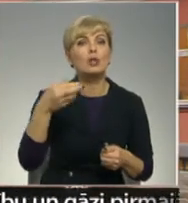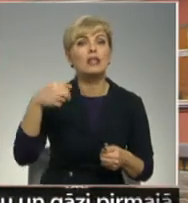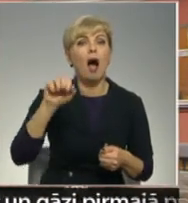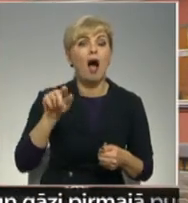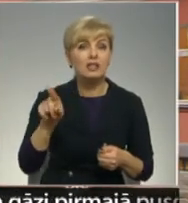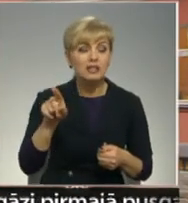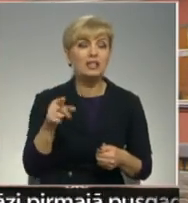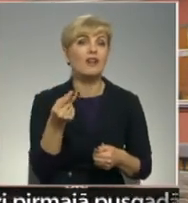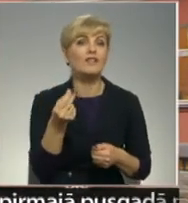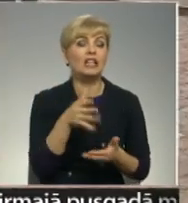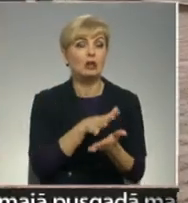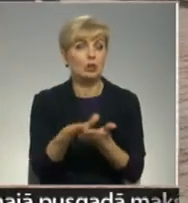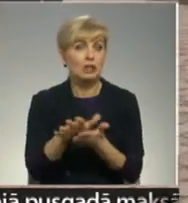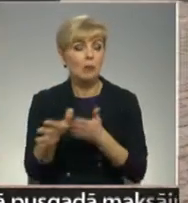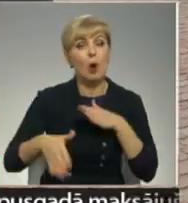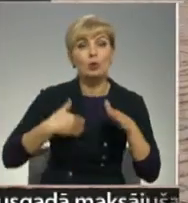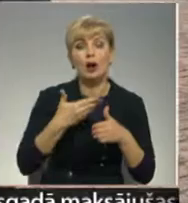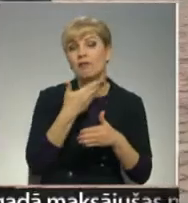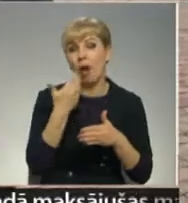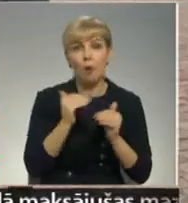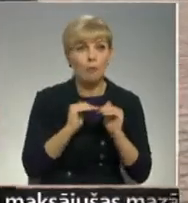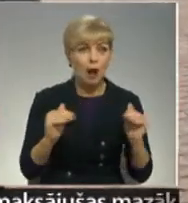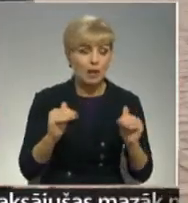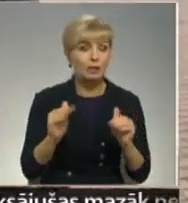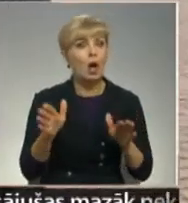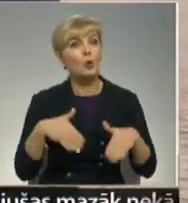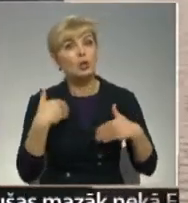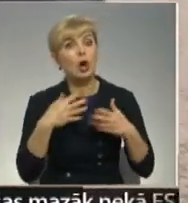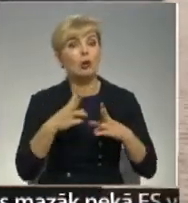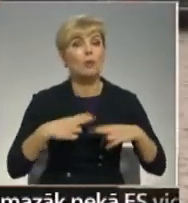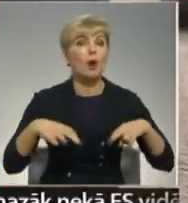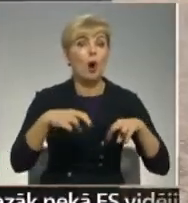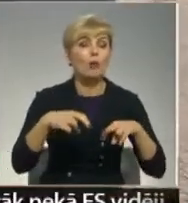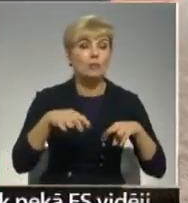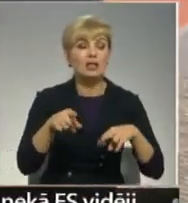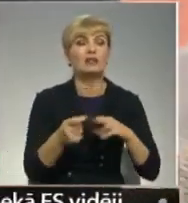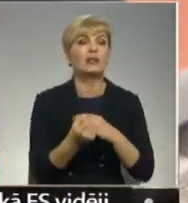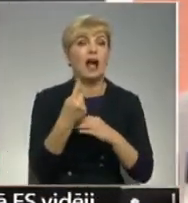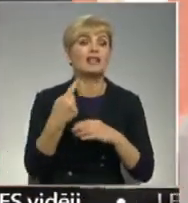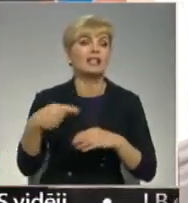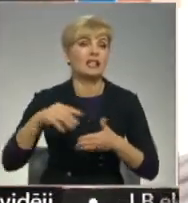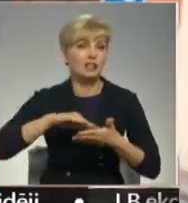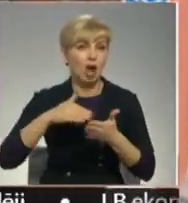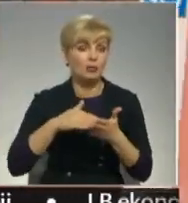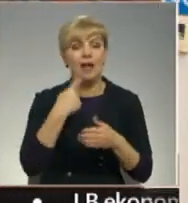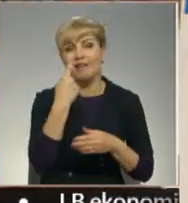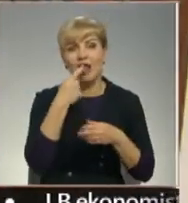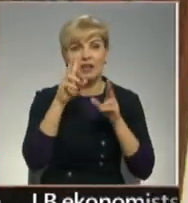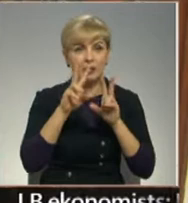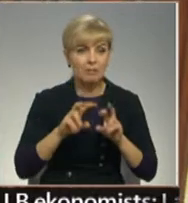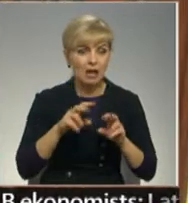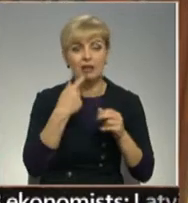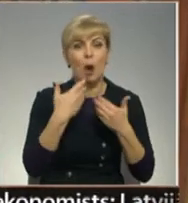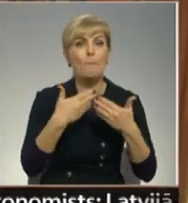ja par finansējumu izlietojumu uztraukties nav pamata, raizes par komisijas darbu rada kāds cits apstāklis. Nevienam pētniekam joprojām nav